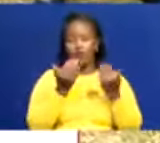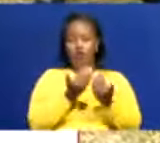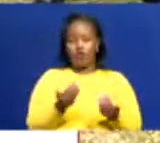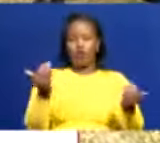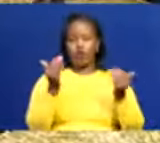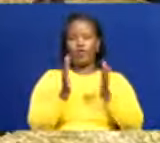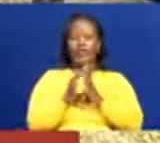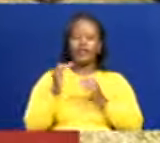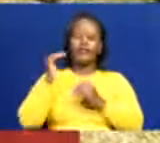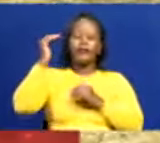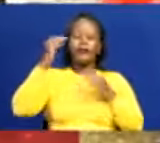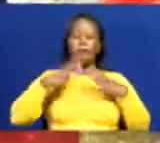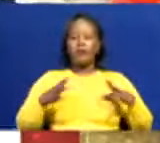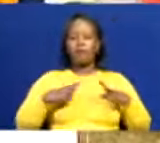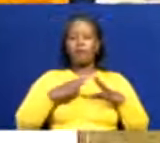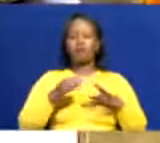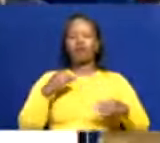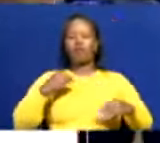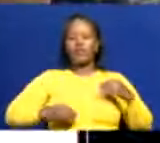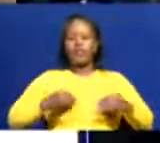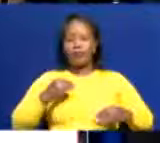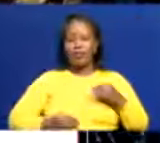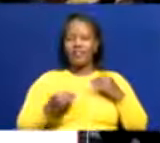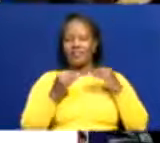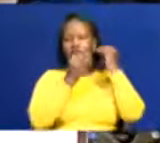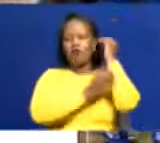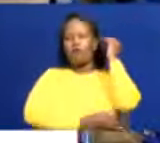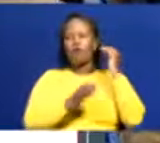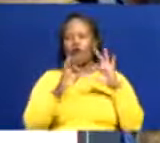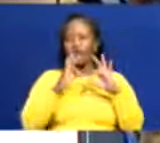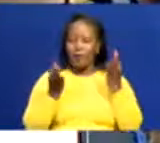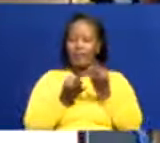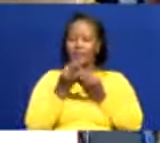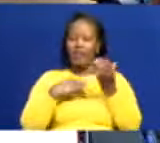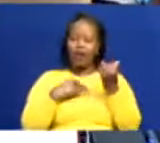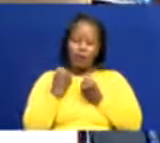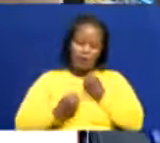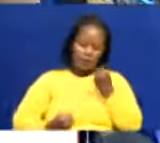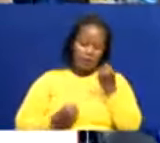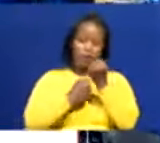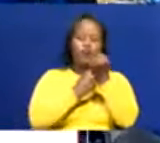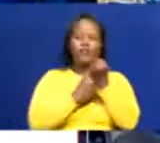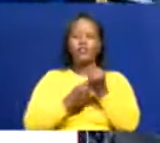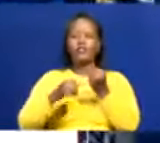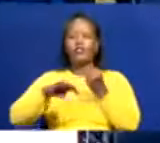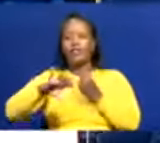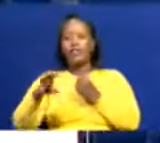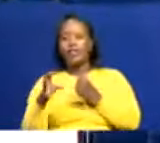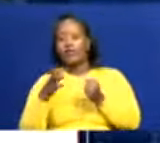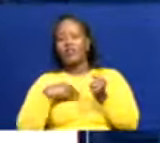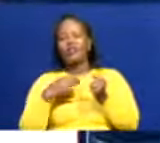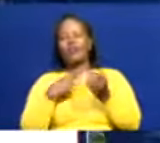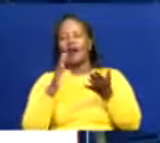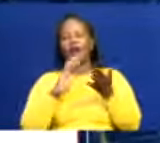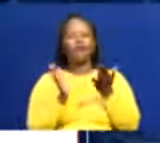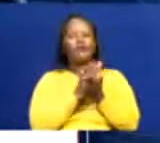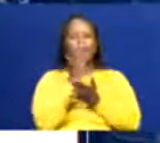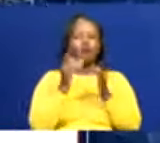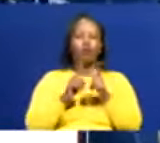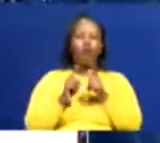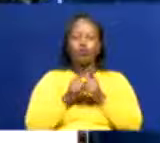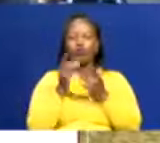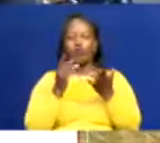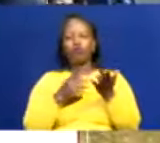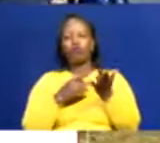wazima wanaoishi na ulemavu katika jamii maskini wamepigwa jeki huko kaunti hiyo ikiondoa ada ya mashauriano na madaktari